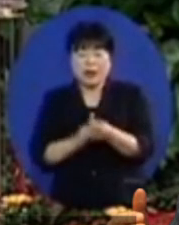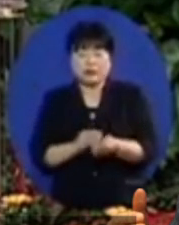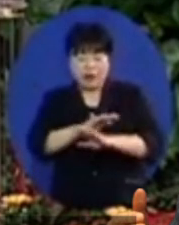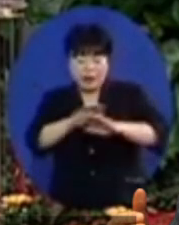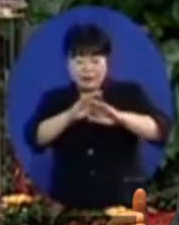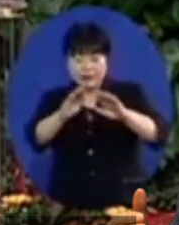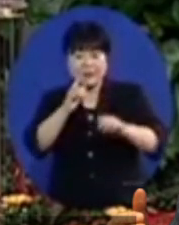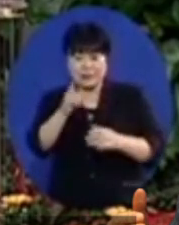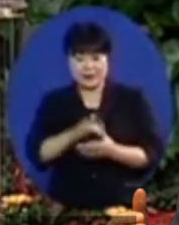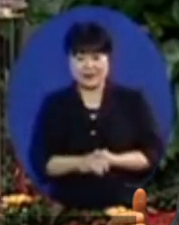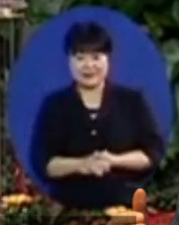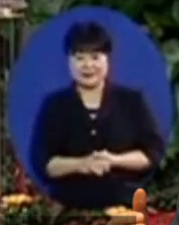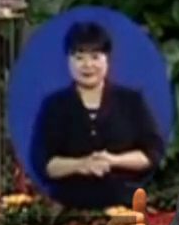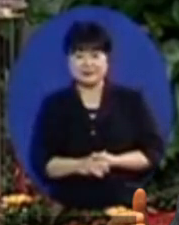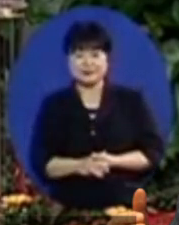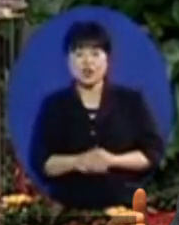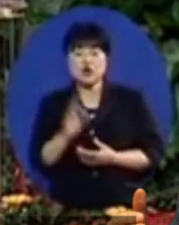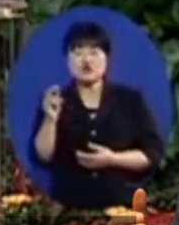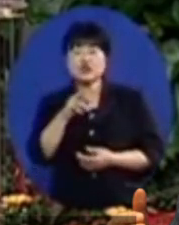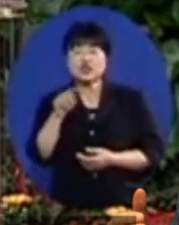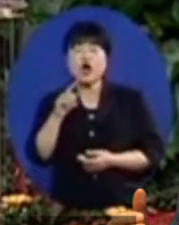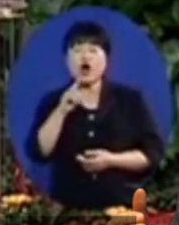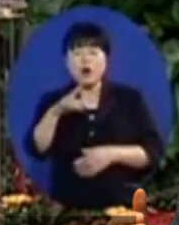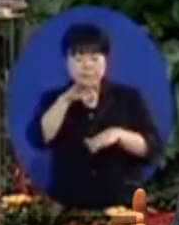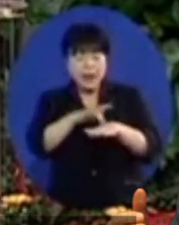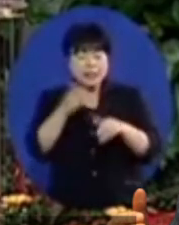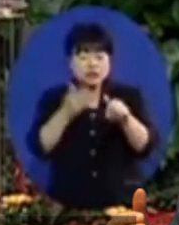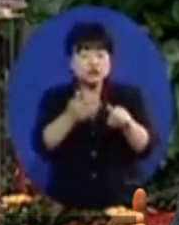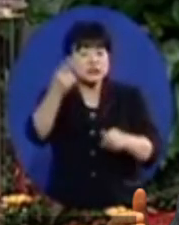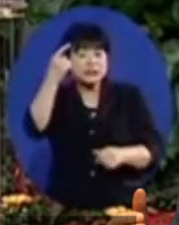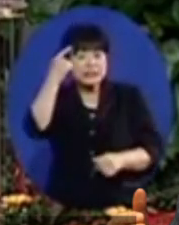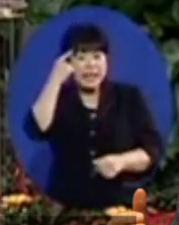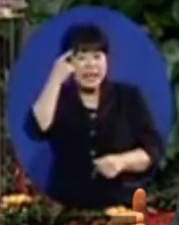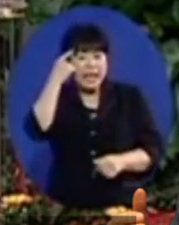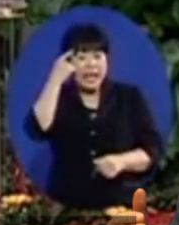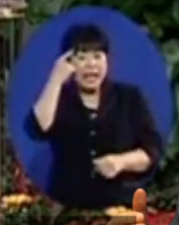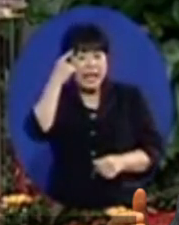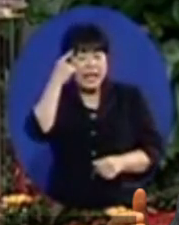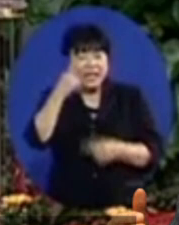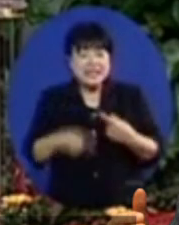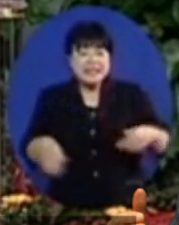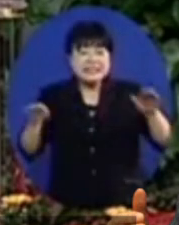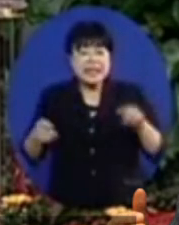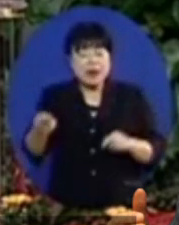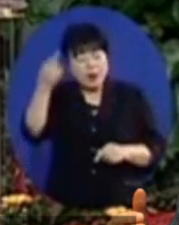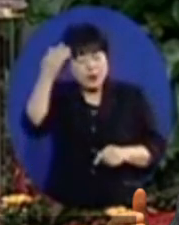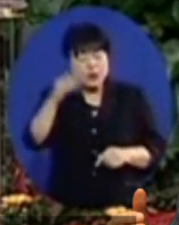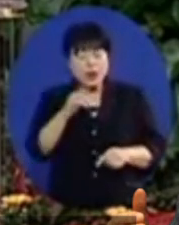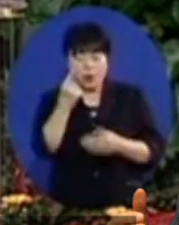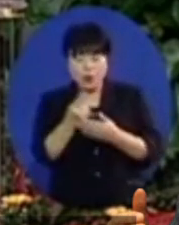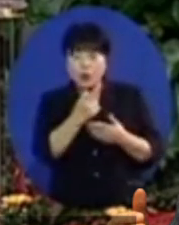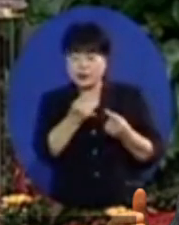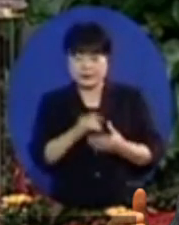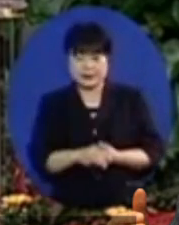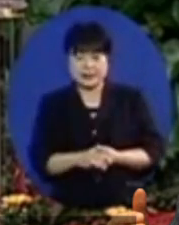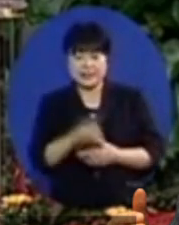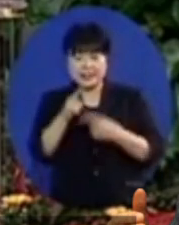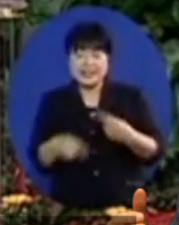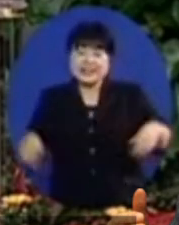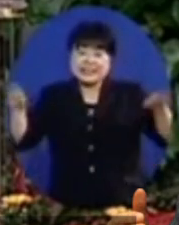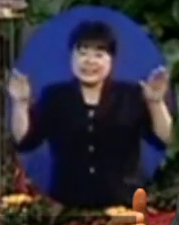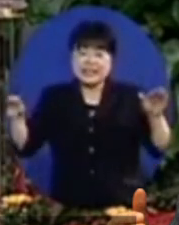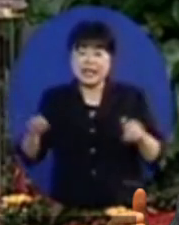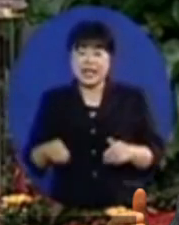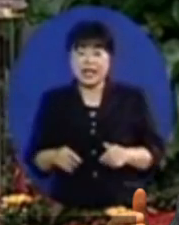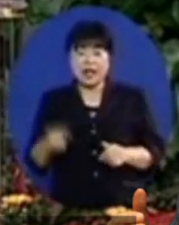것입니다. 마르틴 루터는 마귀가 주는 생각을 새가 머리 위에 날아가는 것으로 비유하면 이렇게 말했습니다. 새가 여러분 머리